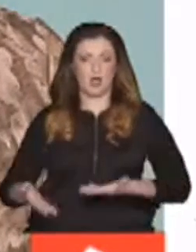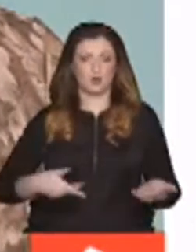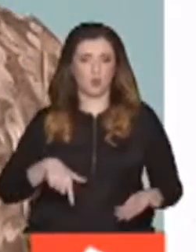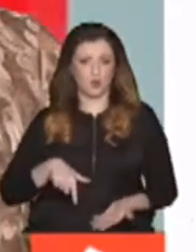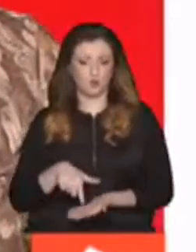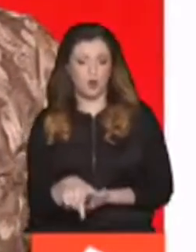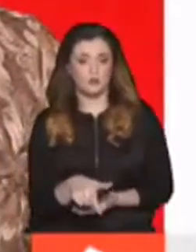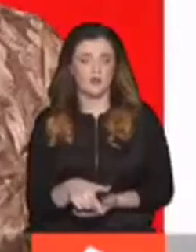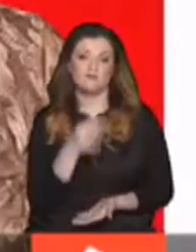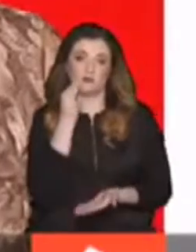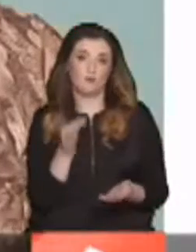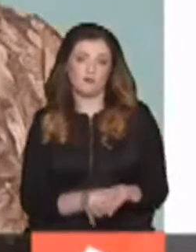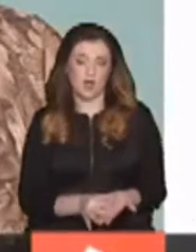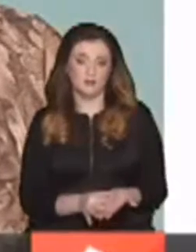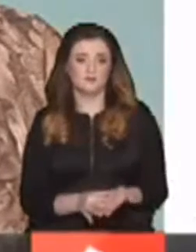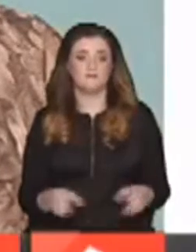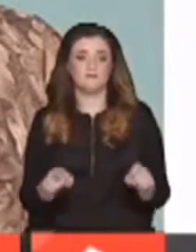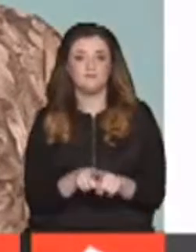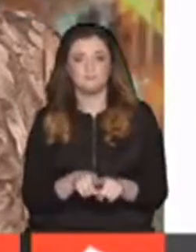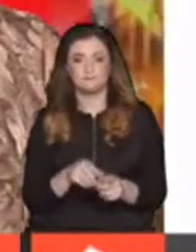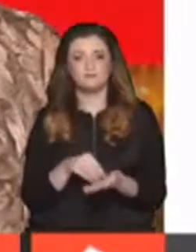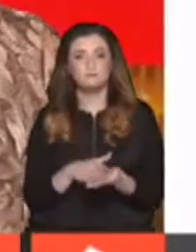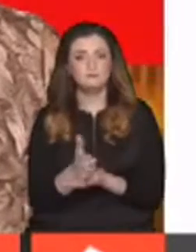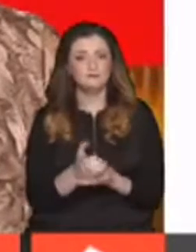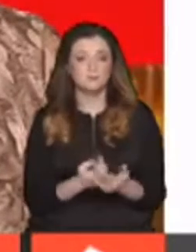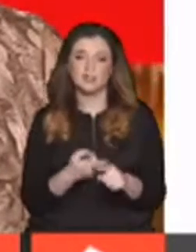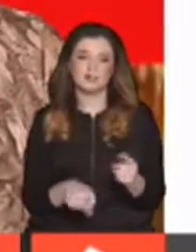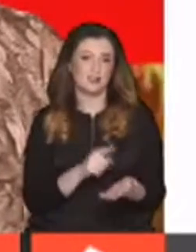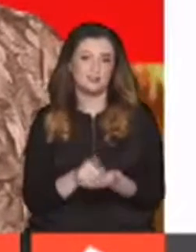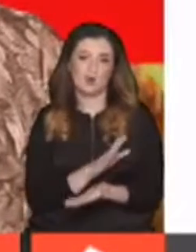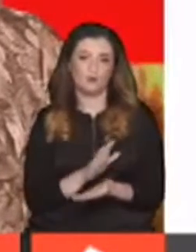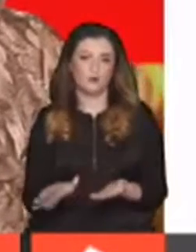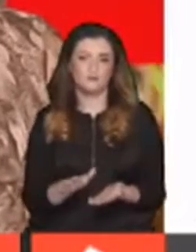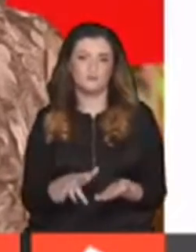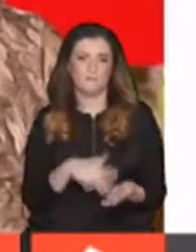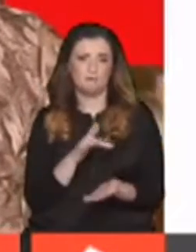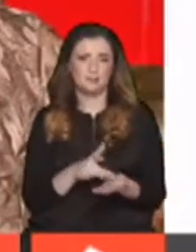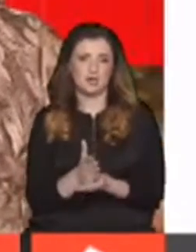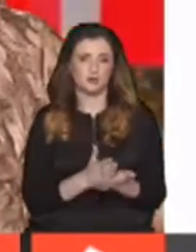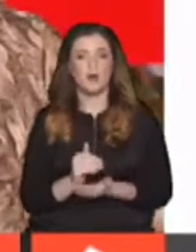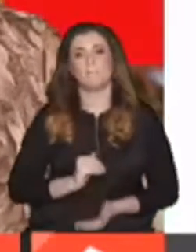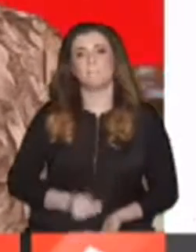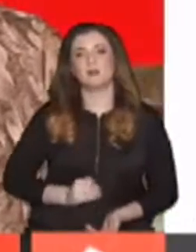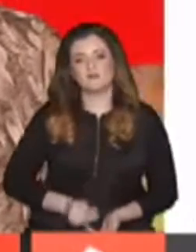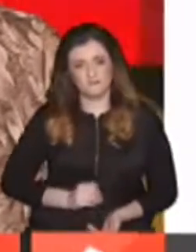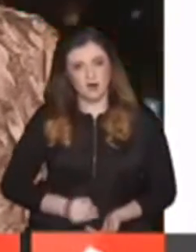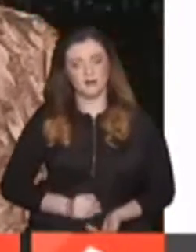тротуару, відповідальний все ж таки балансоутримувач, і це не обов'язково комунальщик. Тобто приватні